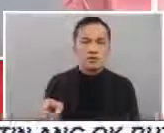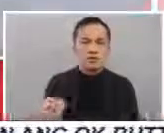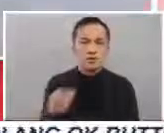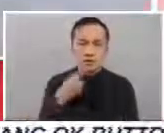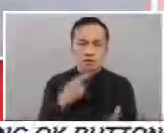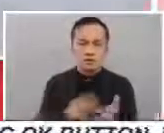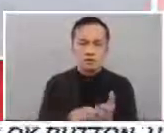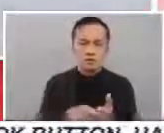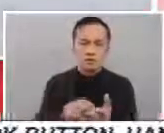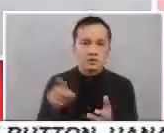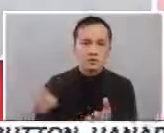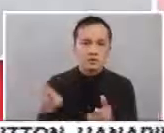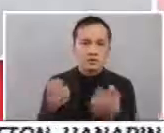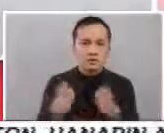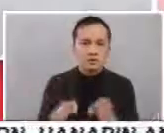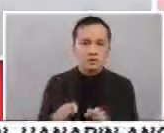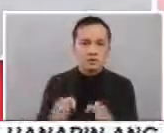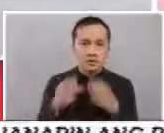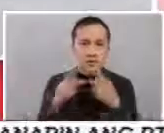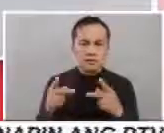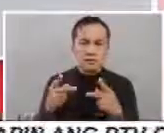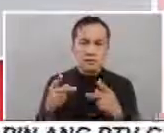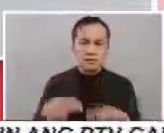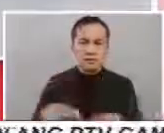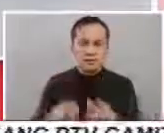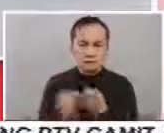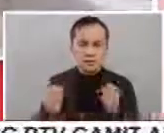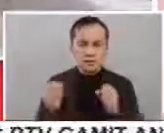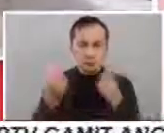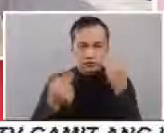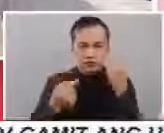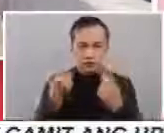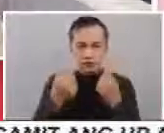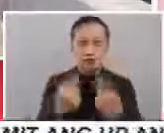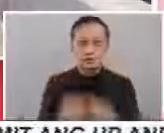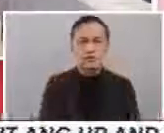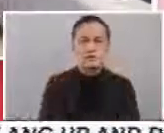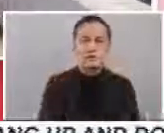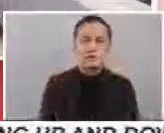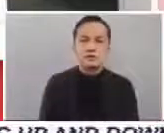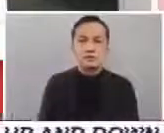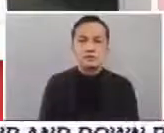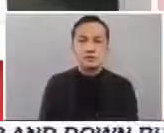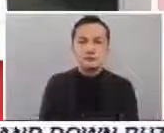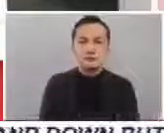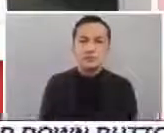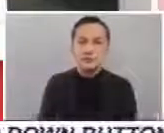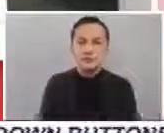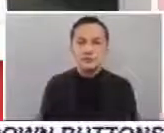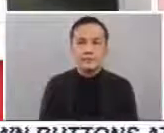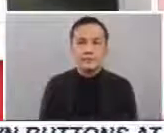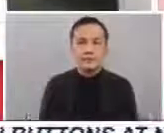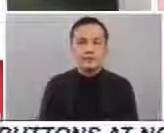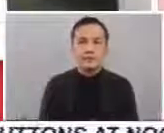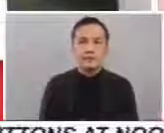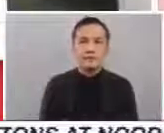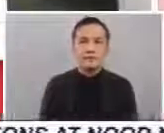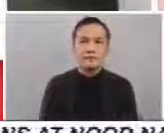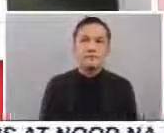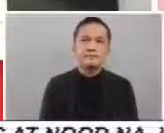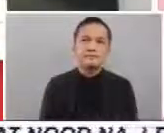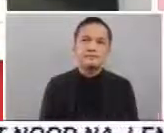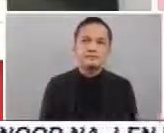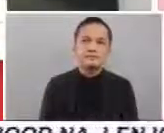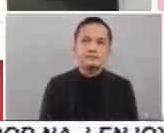ma-encounter, pero siguro sa kalauna naman po ay luluwag na rin po. Okay, maraming salamat po, Undersecretary F.